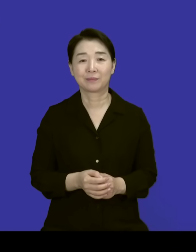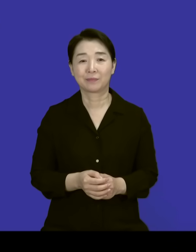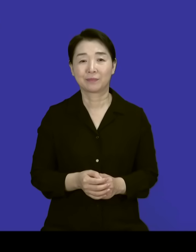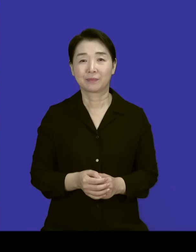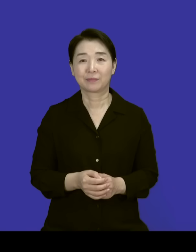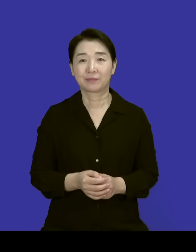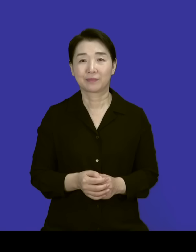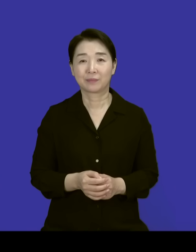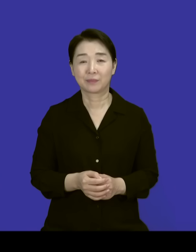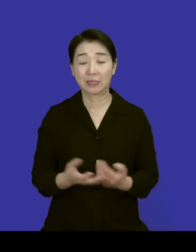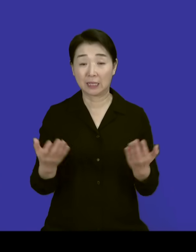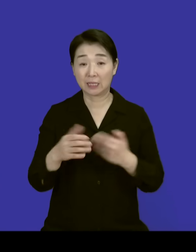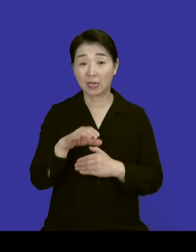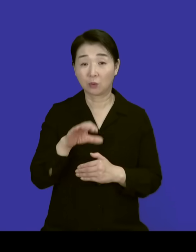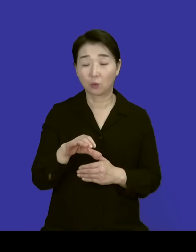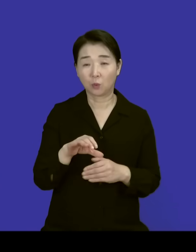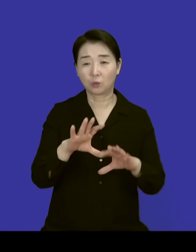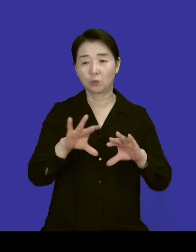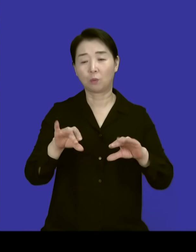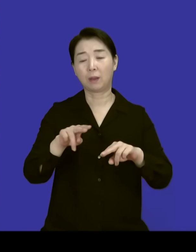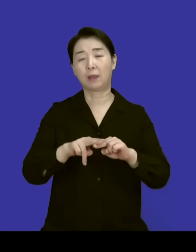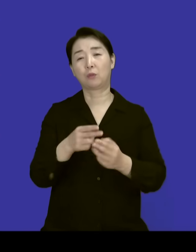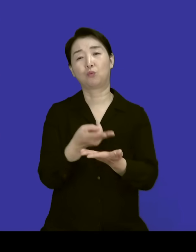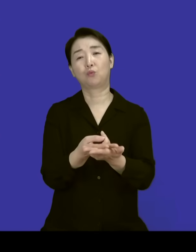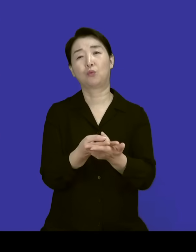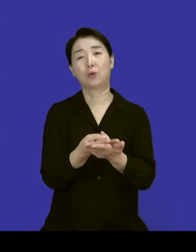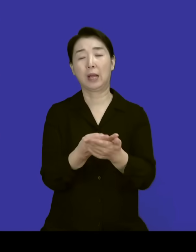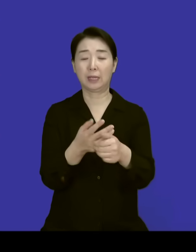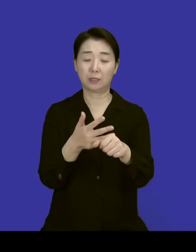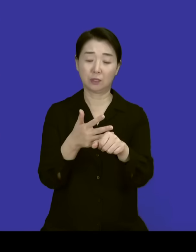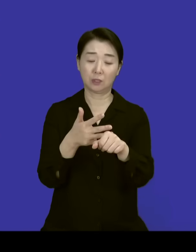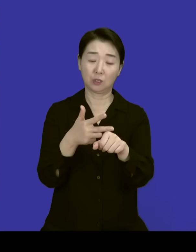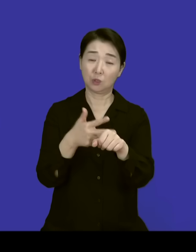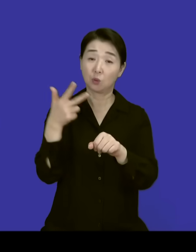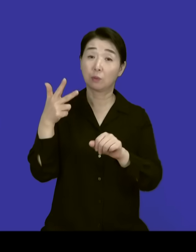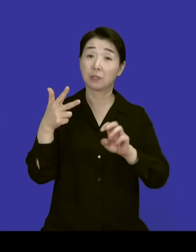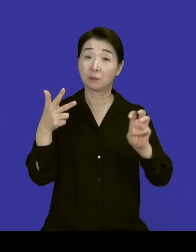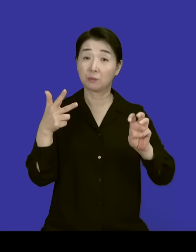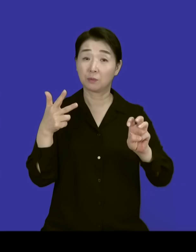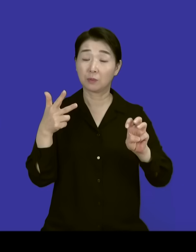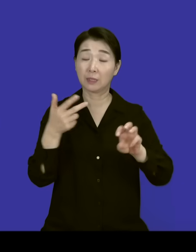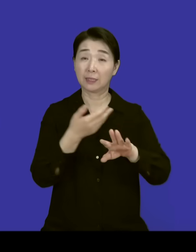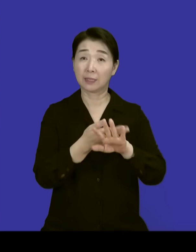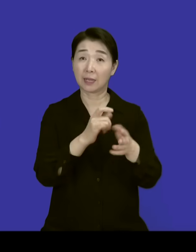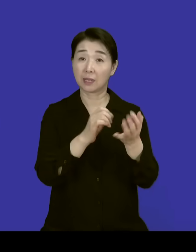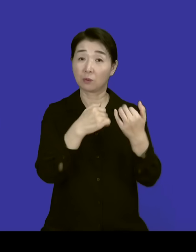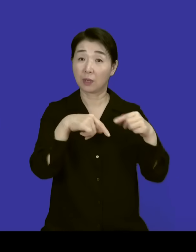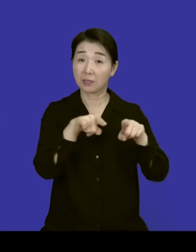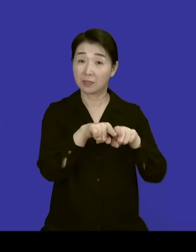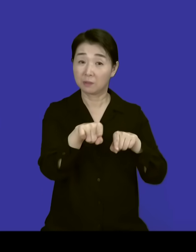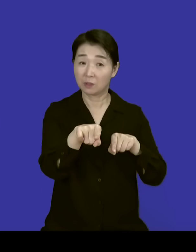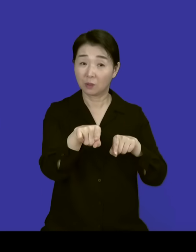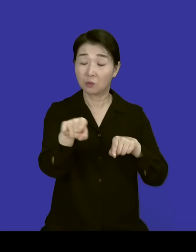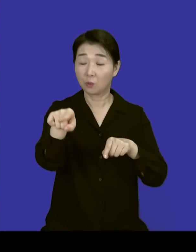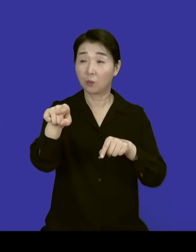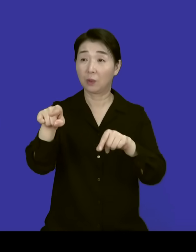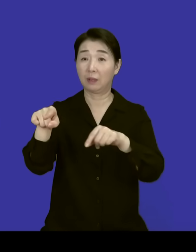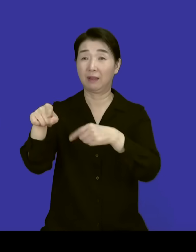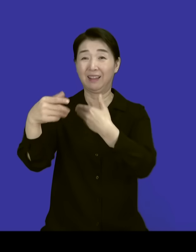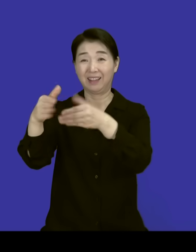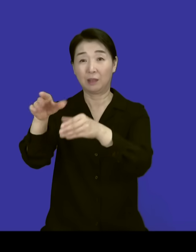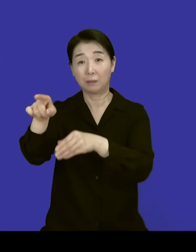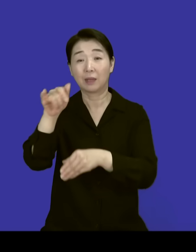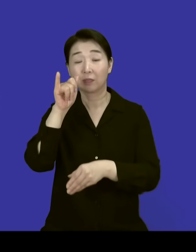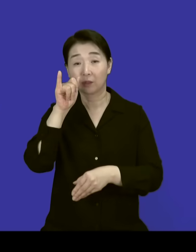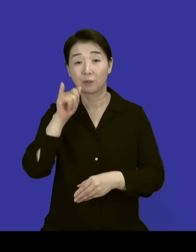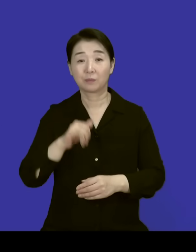작업실에 소파에 딱 누워가지고 한 7시 반 정도 됐던 것 같아요. 작곡가들 다른 작곡가들 같이 하는 팀들은 저쪽 거실에 있었고